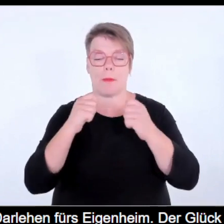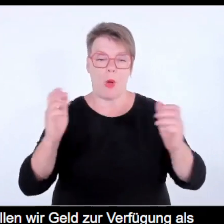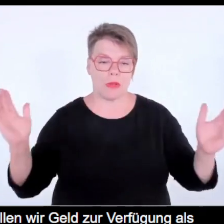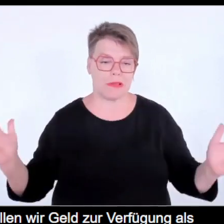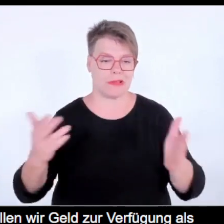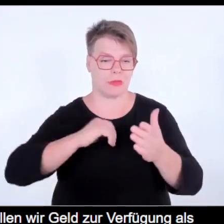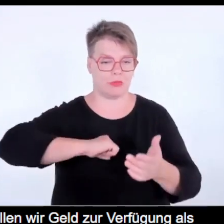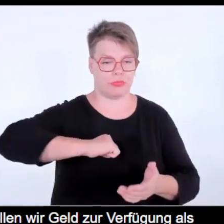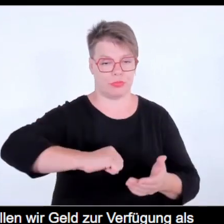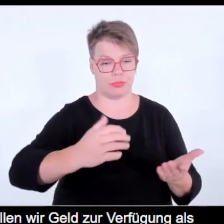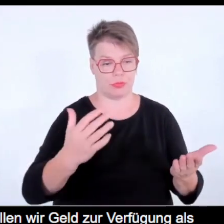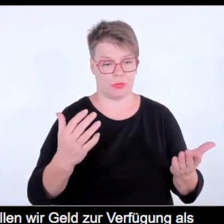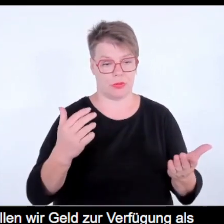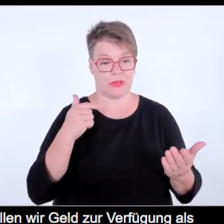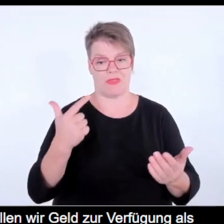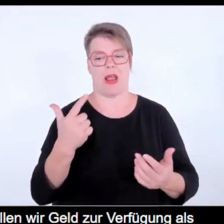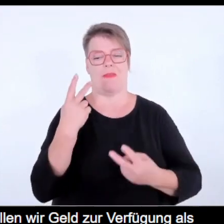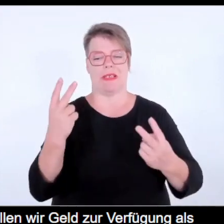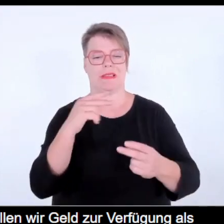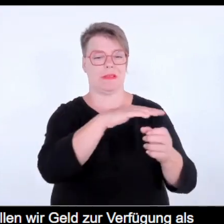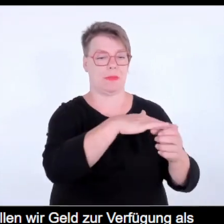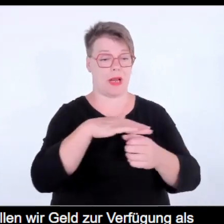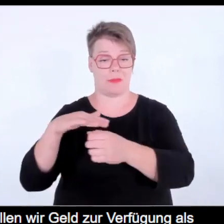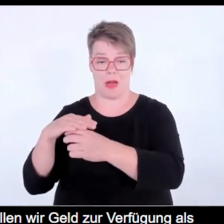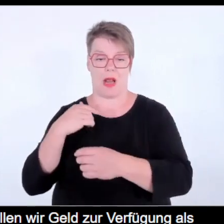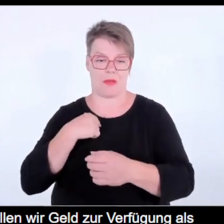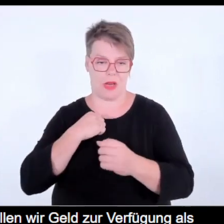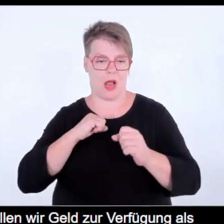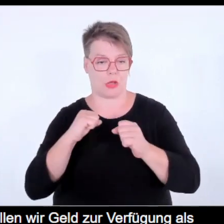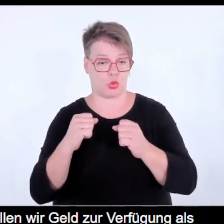Bayern gehabt. Wir hatten Gäste als Staatspräsidenten,